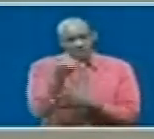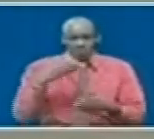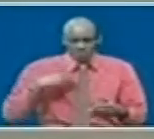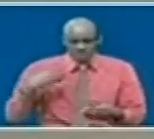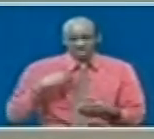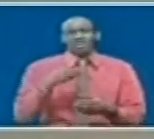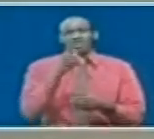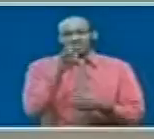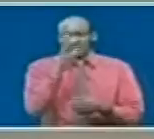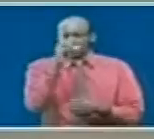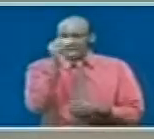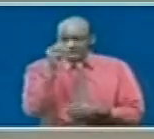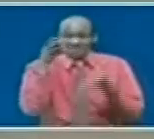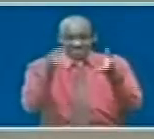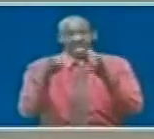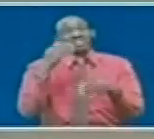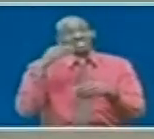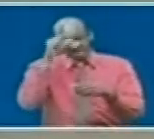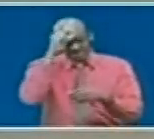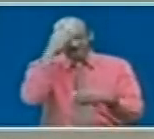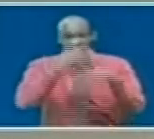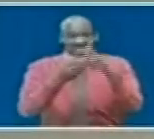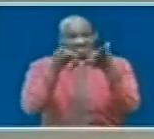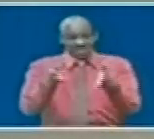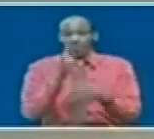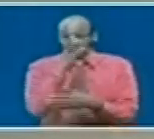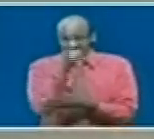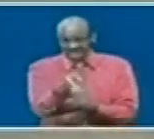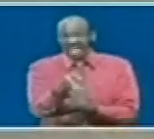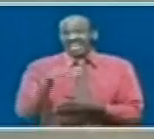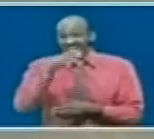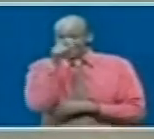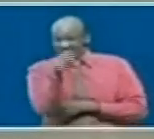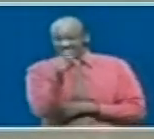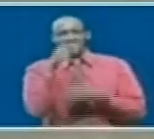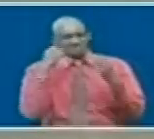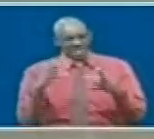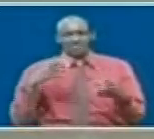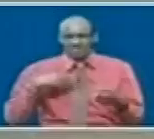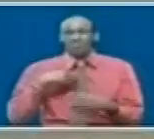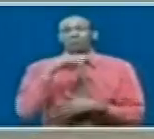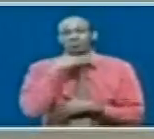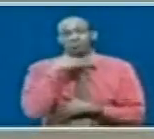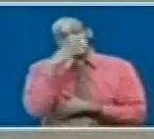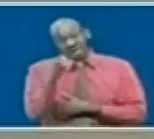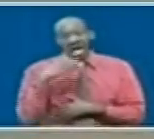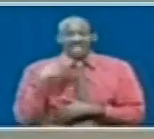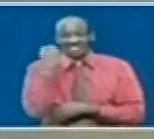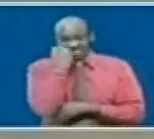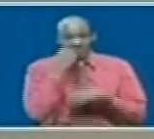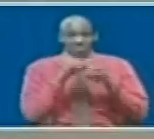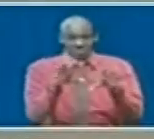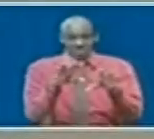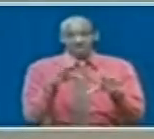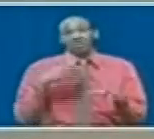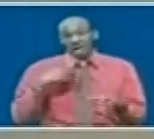katika eneo hilo na serikali, na ambalo uwepo kwake katika eneo hilo kumesababisha vifo na hata mkurupuko maradhi.